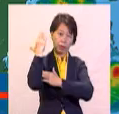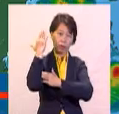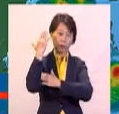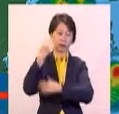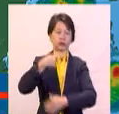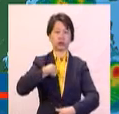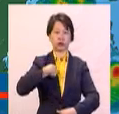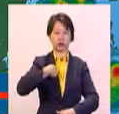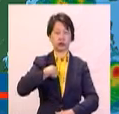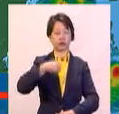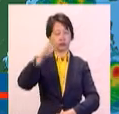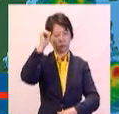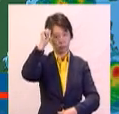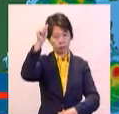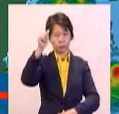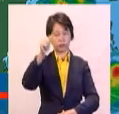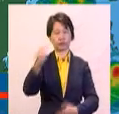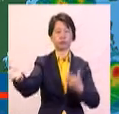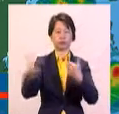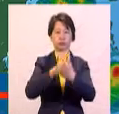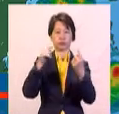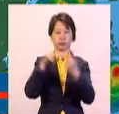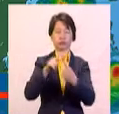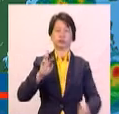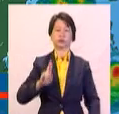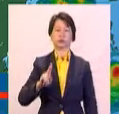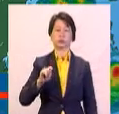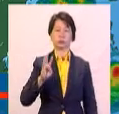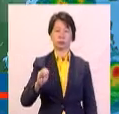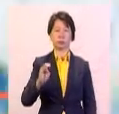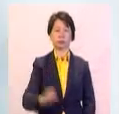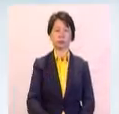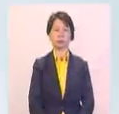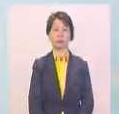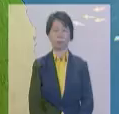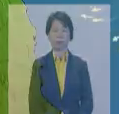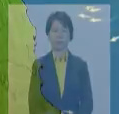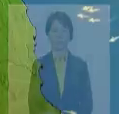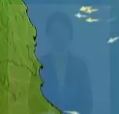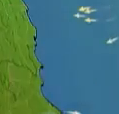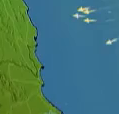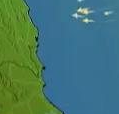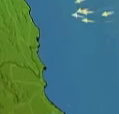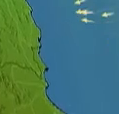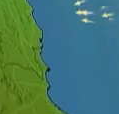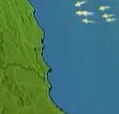Saya Farah Halim, Assalamualaikum. Kita kembali ke Angkasa Puri.